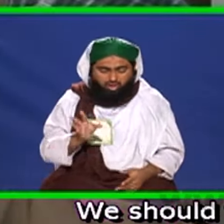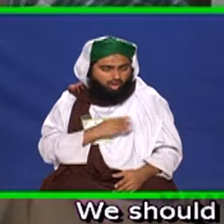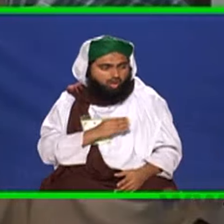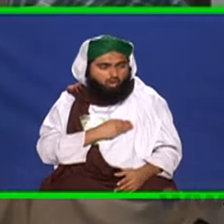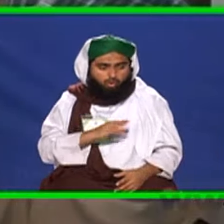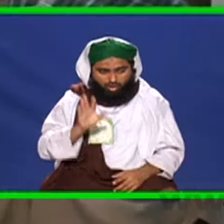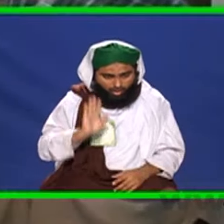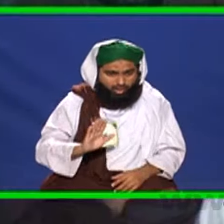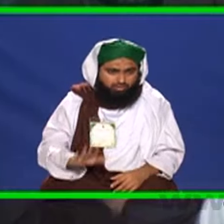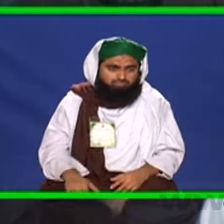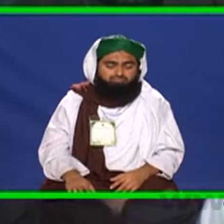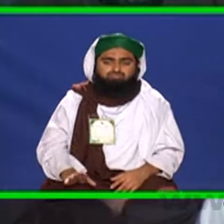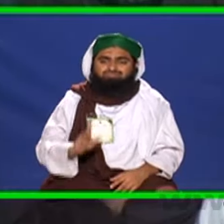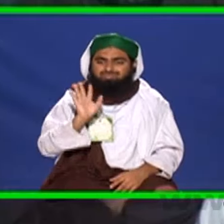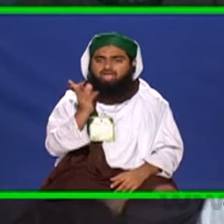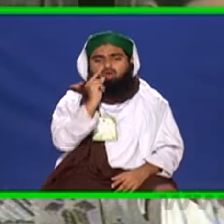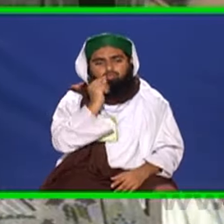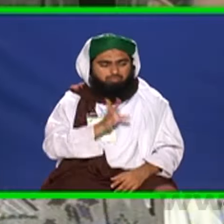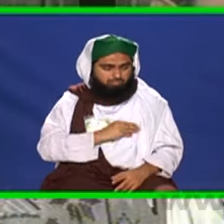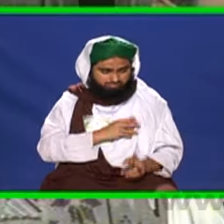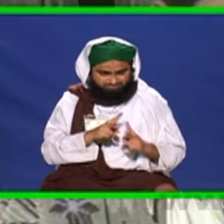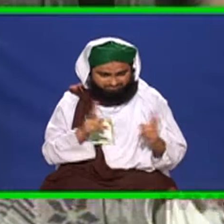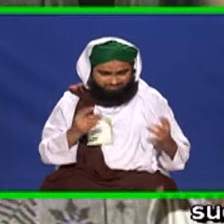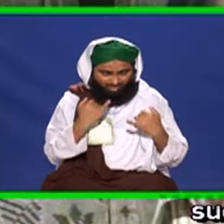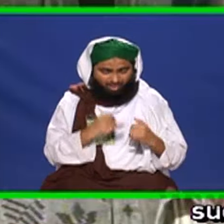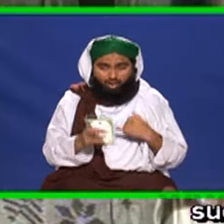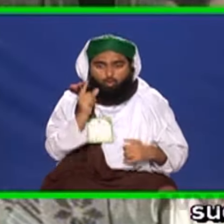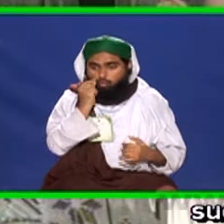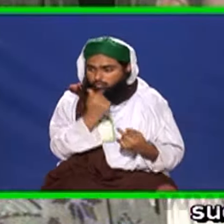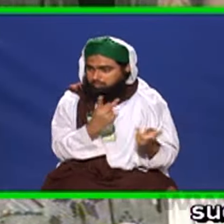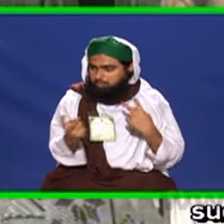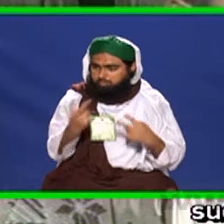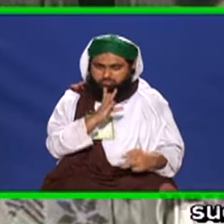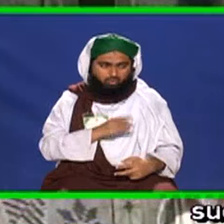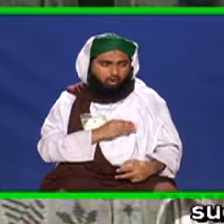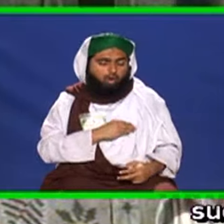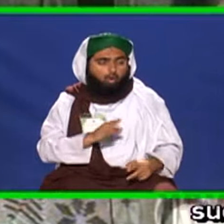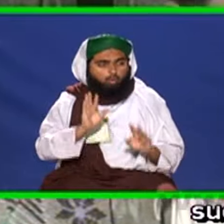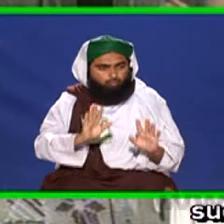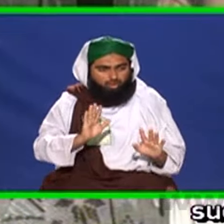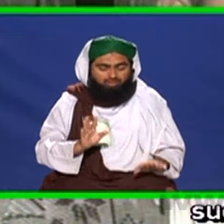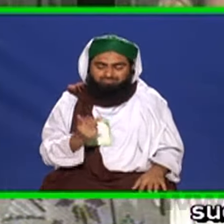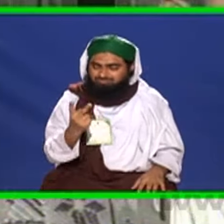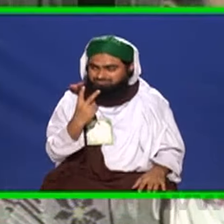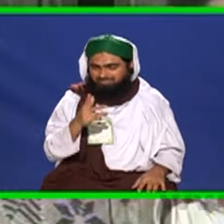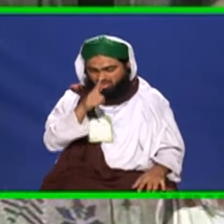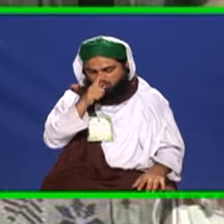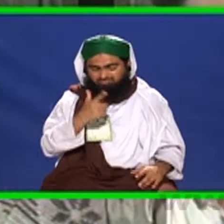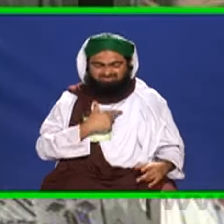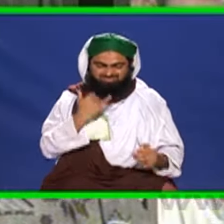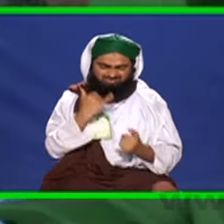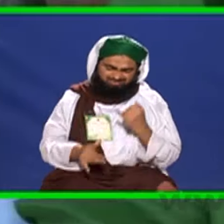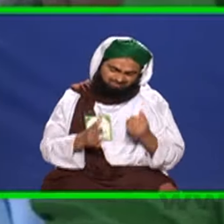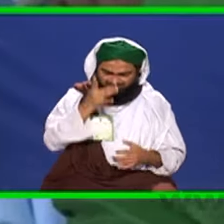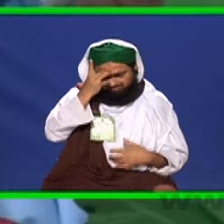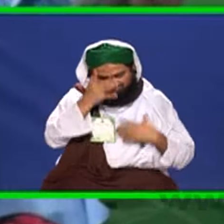ہیں، بعض گناہ ایسے ہیں کہ ہم بندوں سے ڈرتے ہیں کہ لوگوں کو پتا چل گیا تو لوگ کیا کہیں گے، اپنا امپریشن